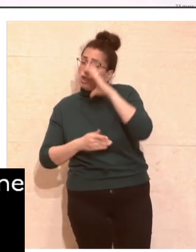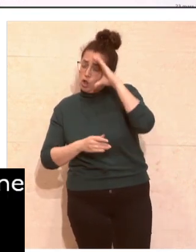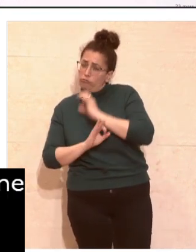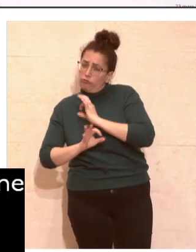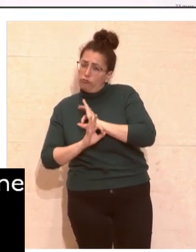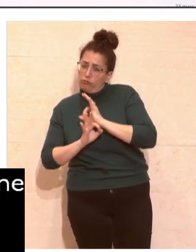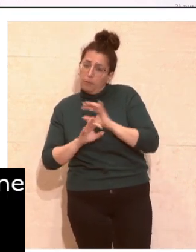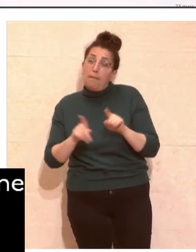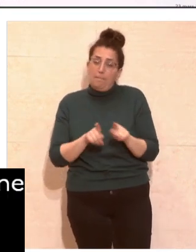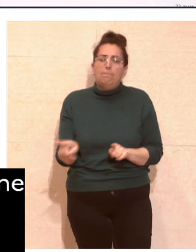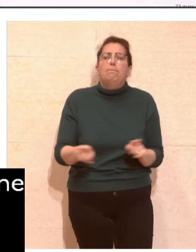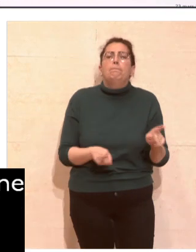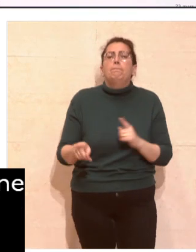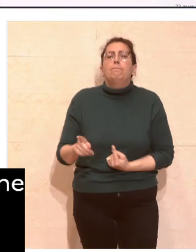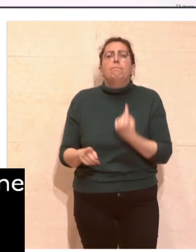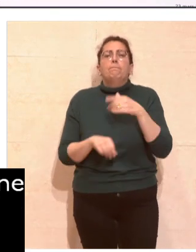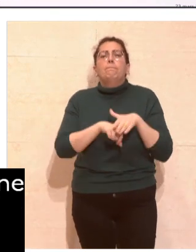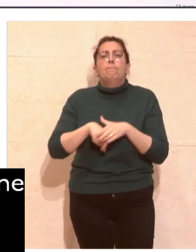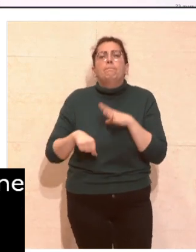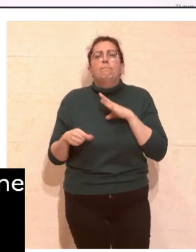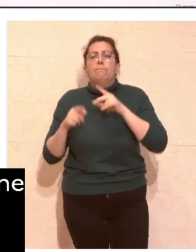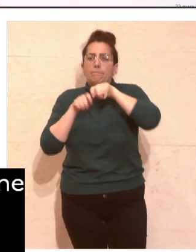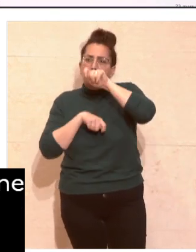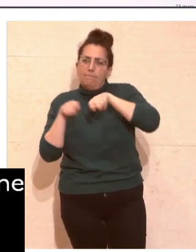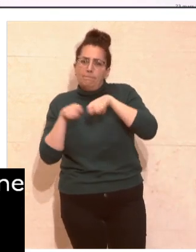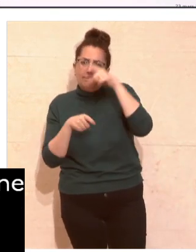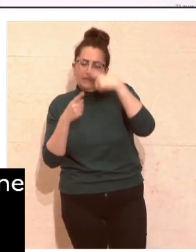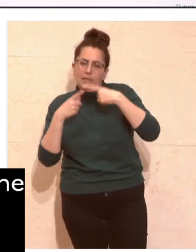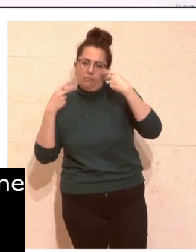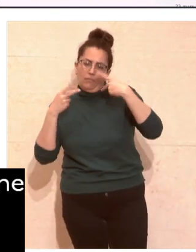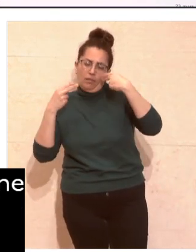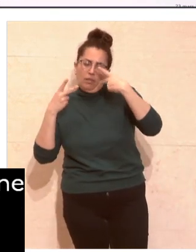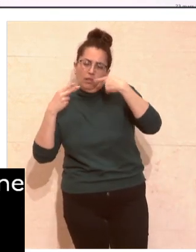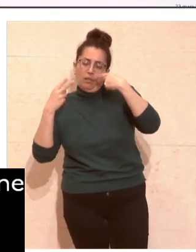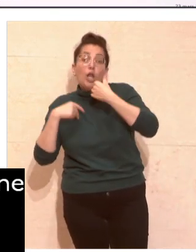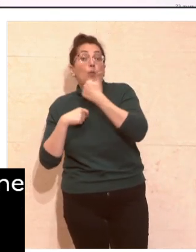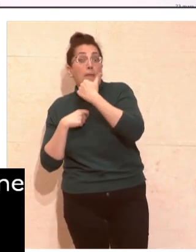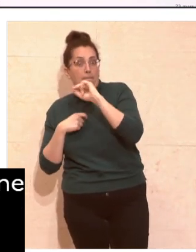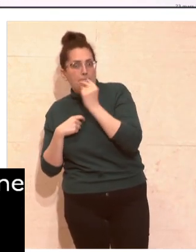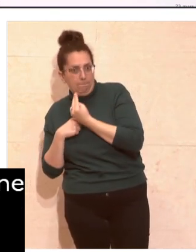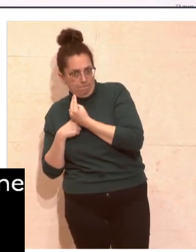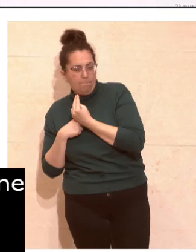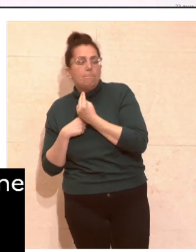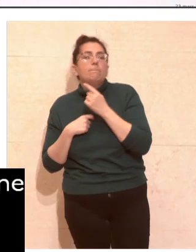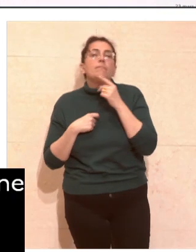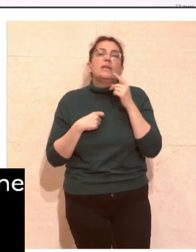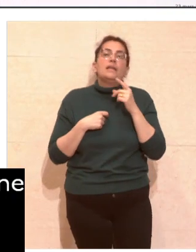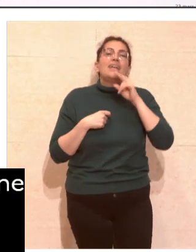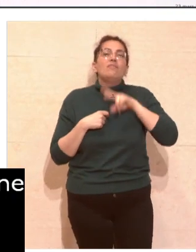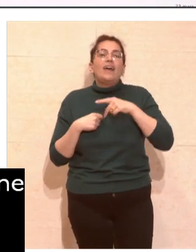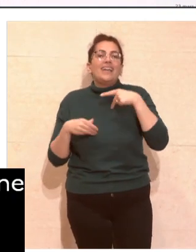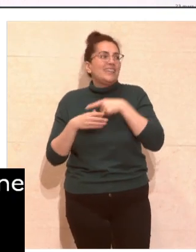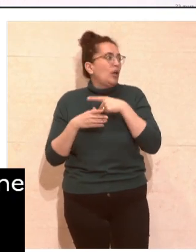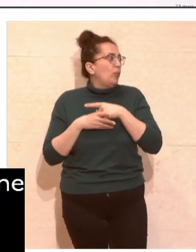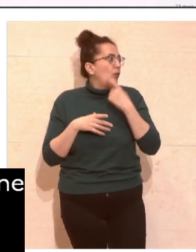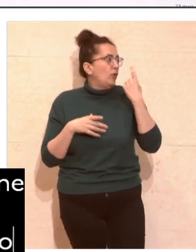que si vous regardez en haut à gauche, vous avez l'évaluation de la somnolence, donc qui est perçue par les individus. Et la somnolence, elle augmente un peu au début, mais elle va